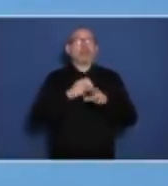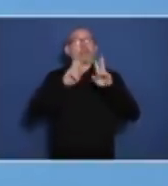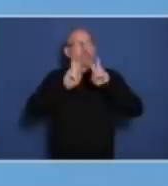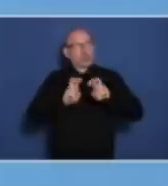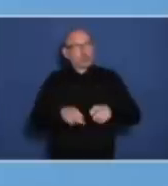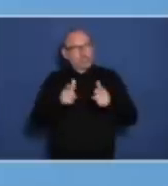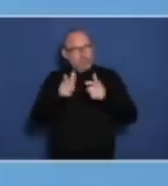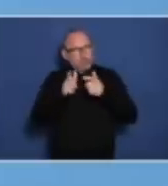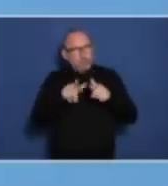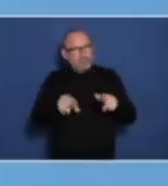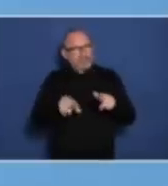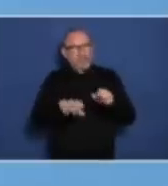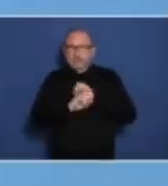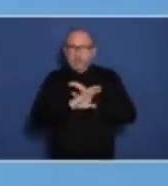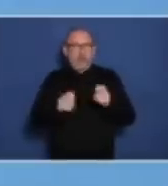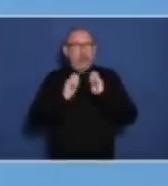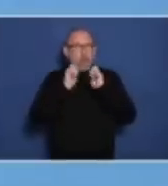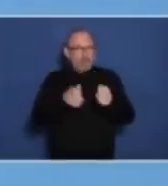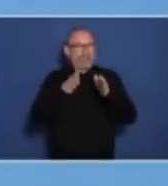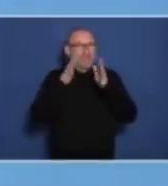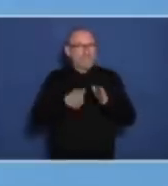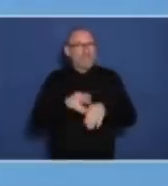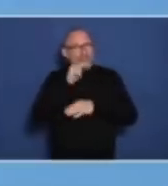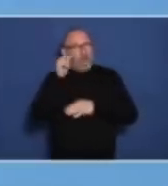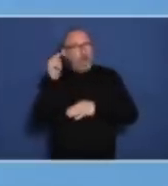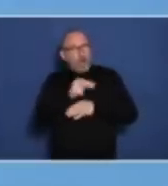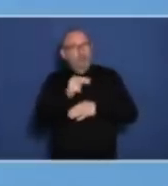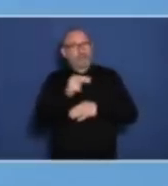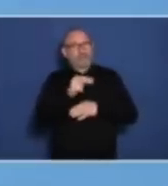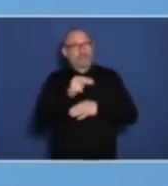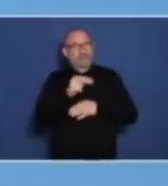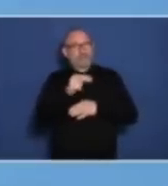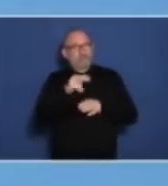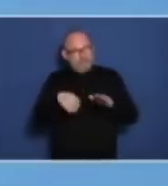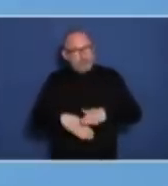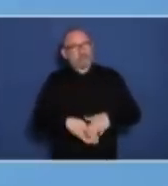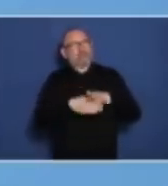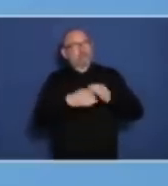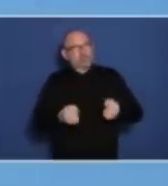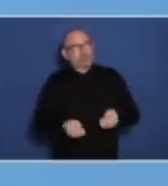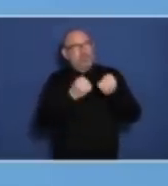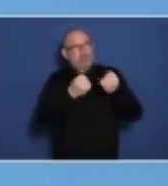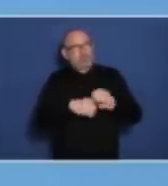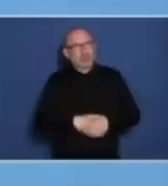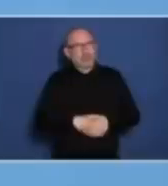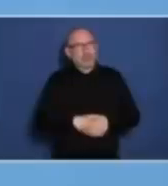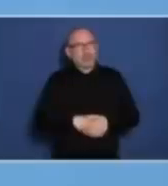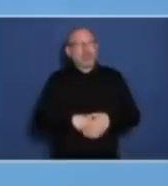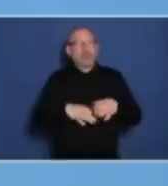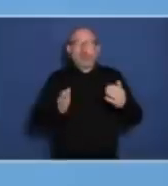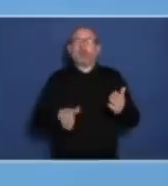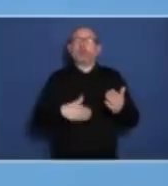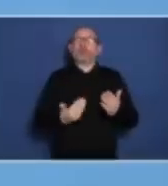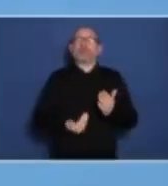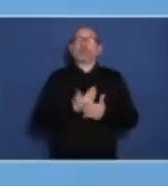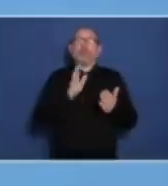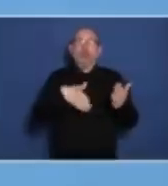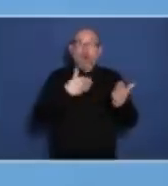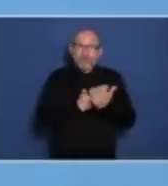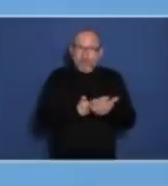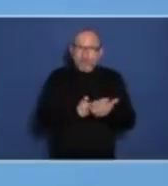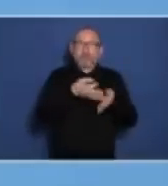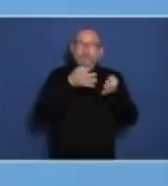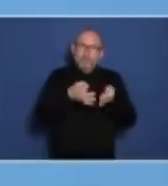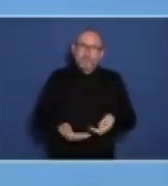wir auch ganz klare Aufträge haben, Fachaufsichtsfunktionen zu stärken. Die führen dann dazu, dass gegebenenfalls neue Aufgaben auch zu neuen